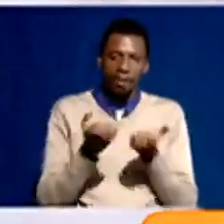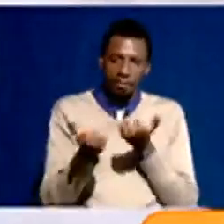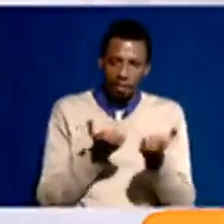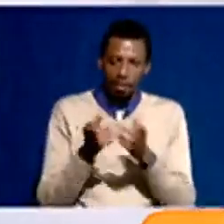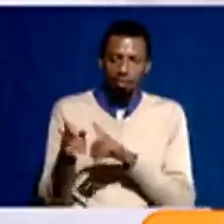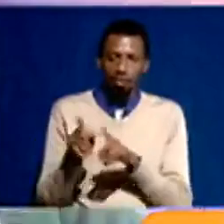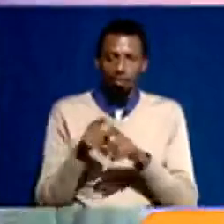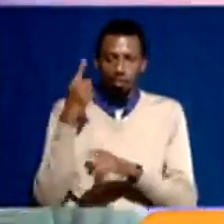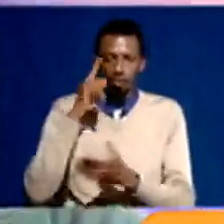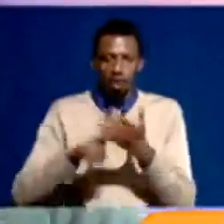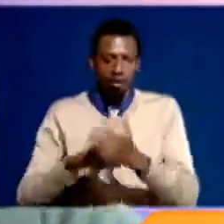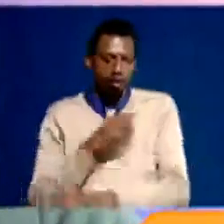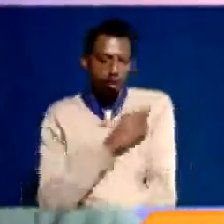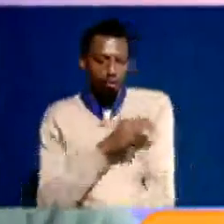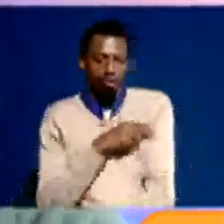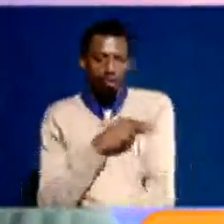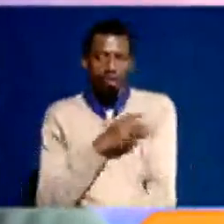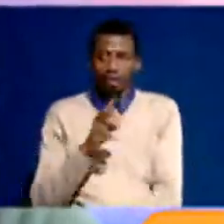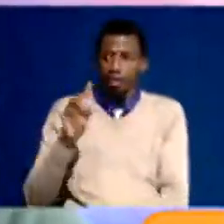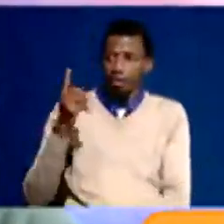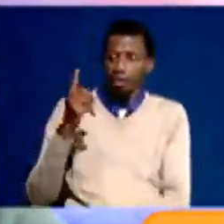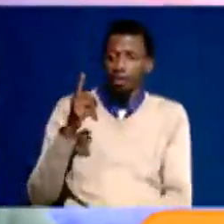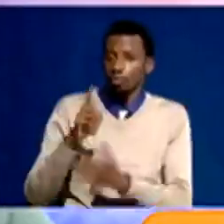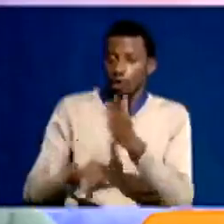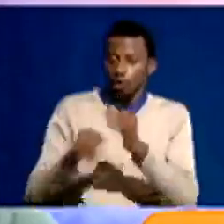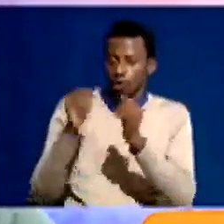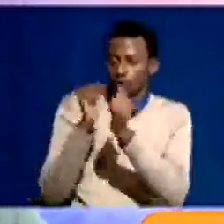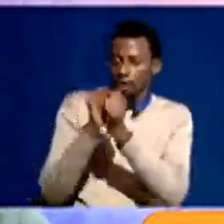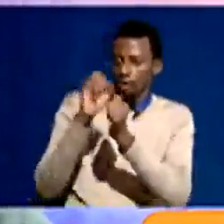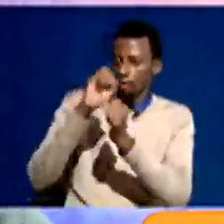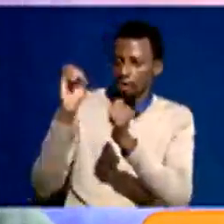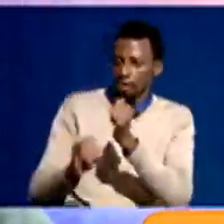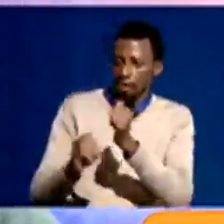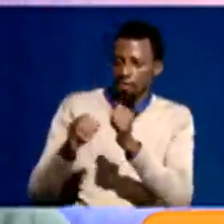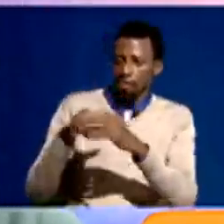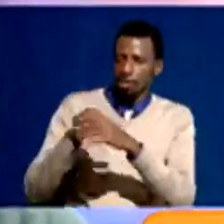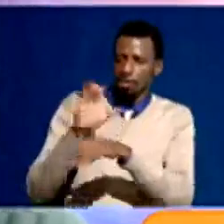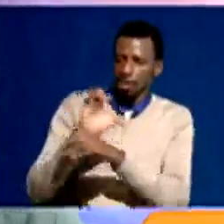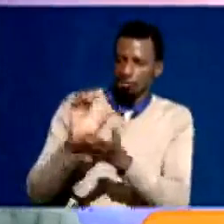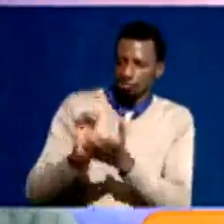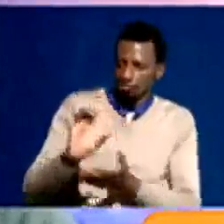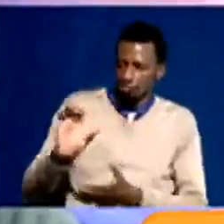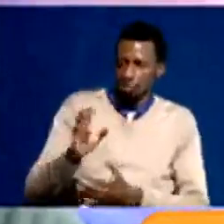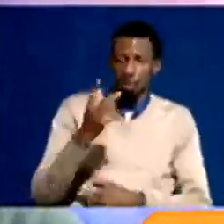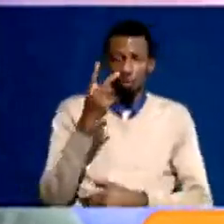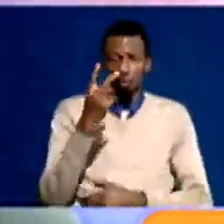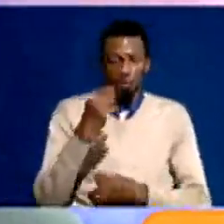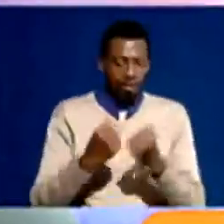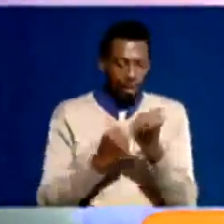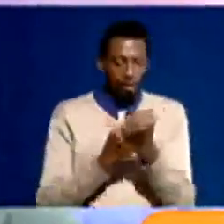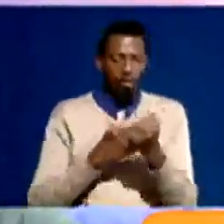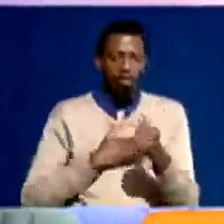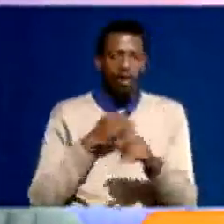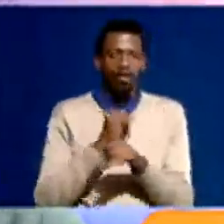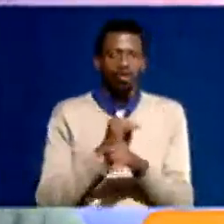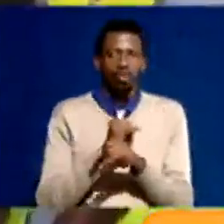kwa matibabu. First ni kutoa type. Two ni kuboost job na kupeleka mtoto shule,